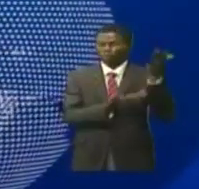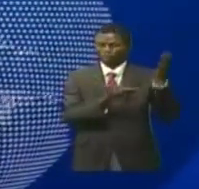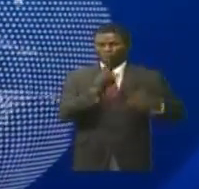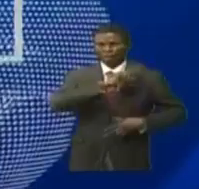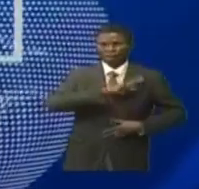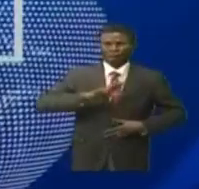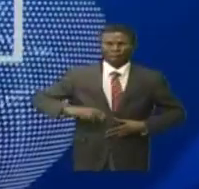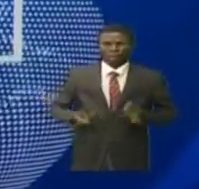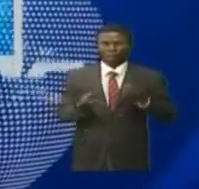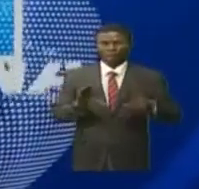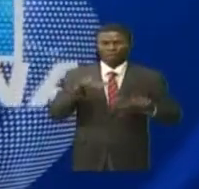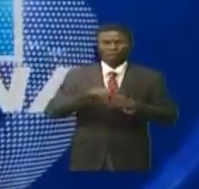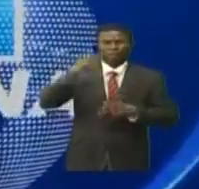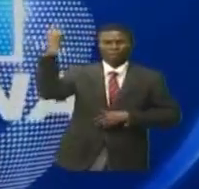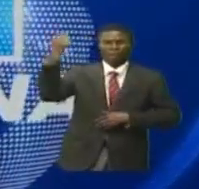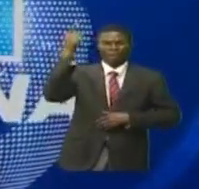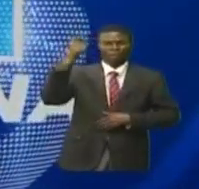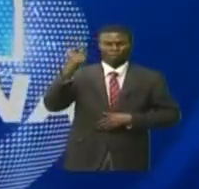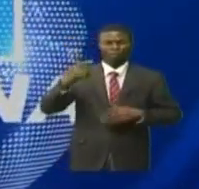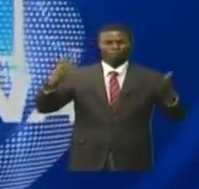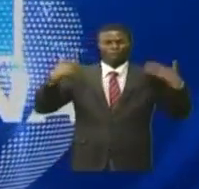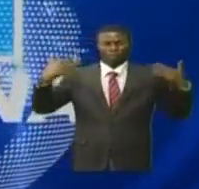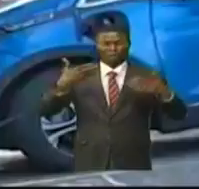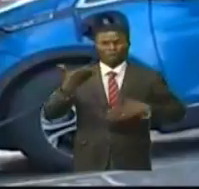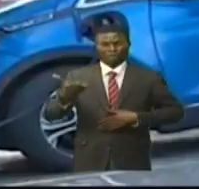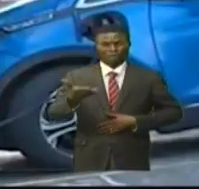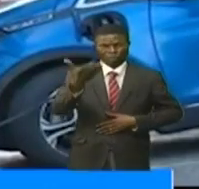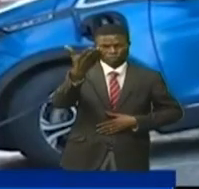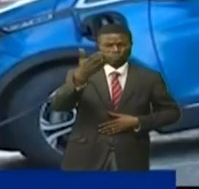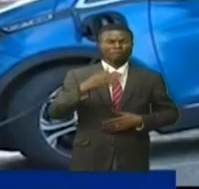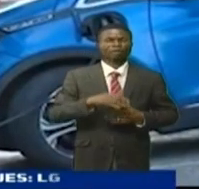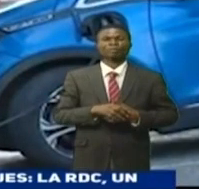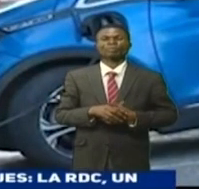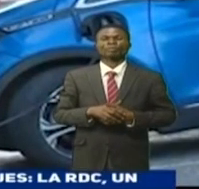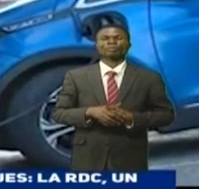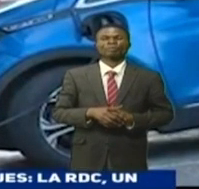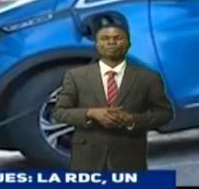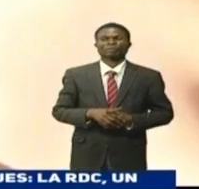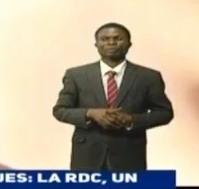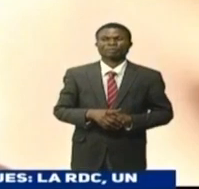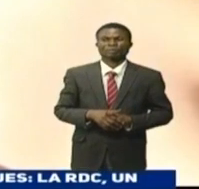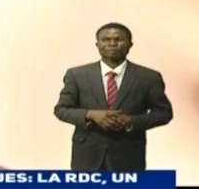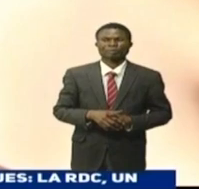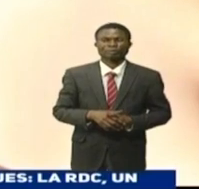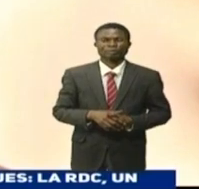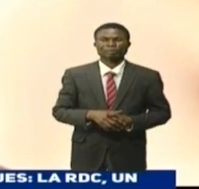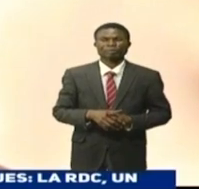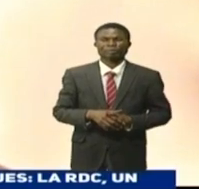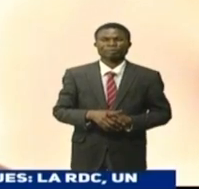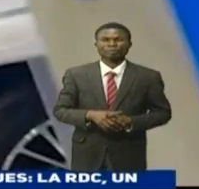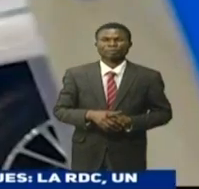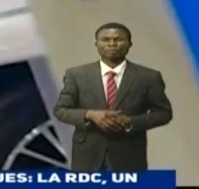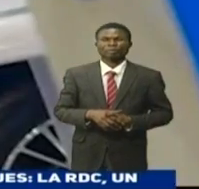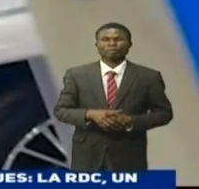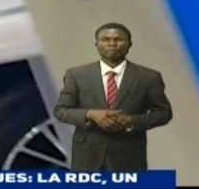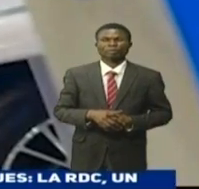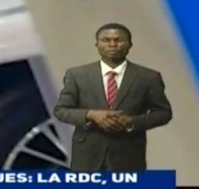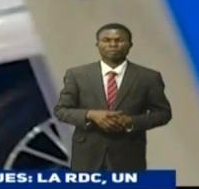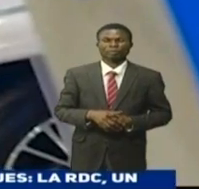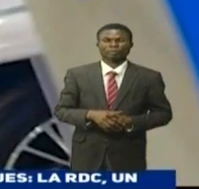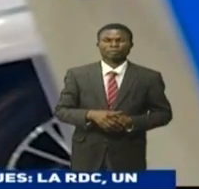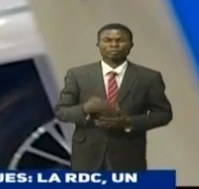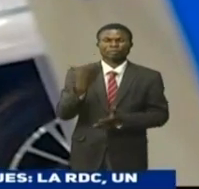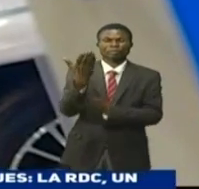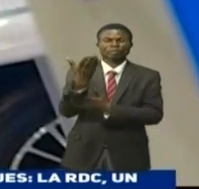RDC dans le monde écologique Erica Bamba les chiffres et bien dépression non d'ici à 2035 la demande de